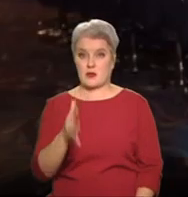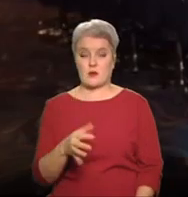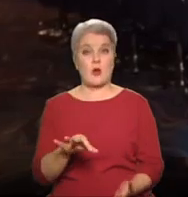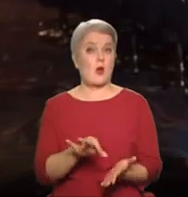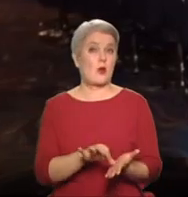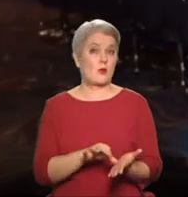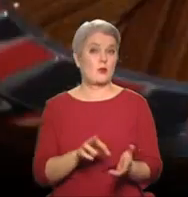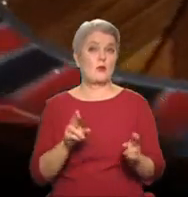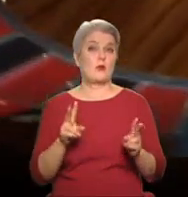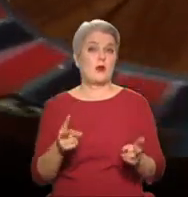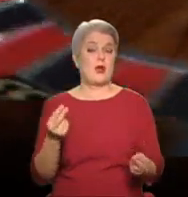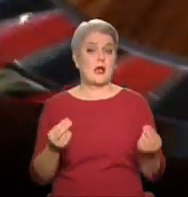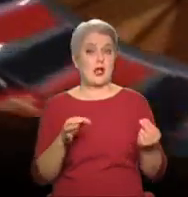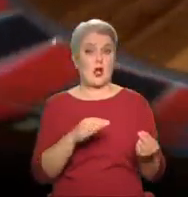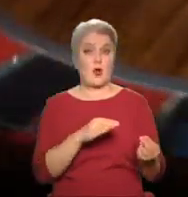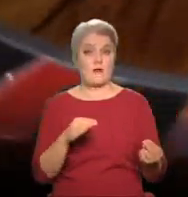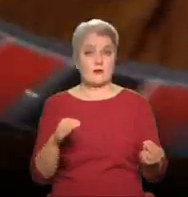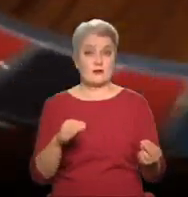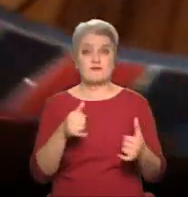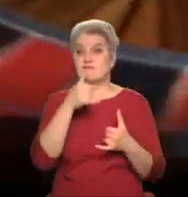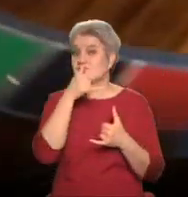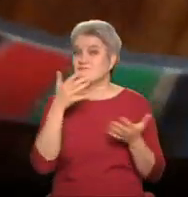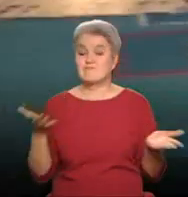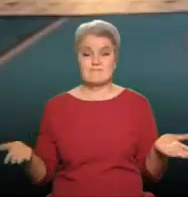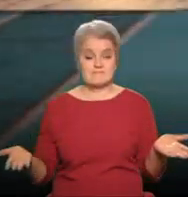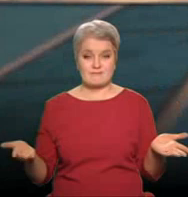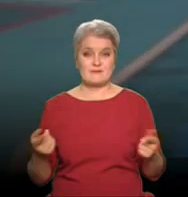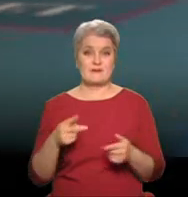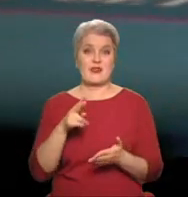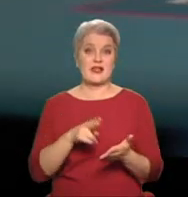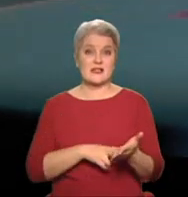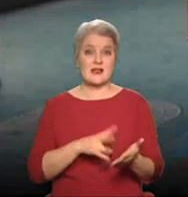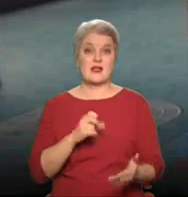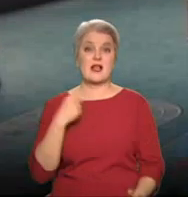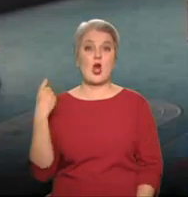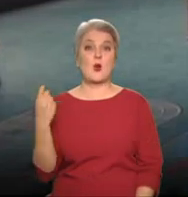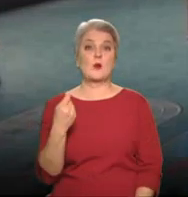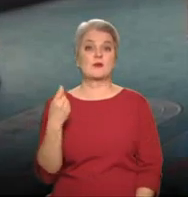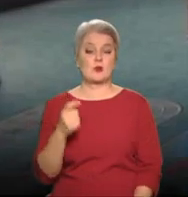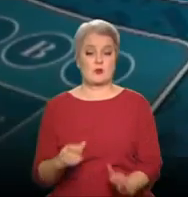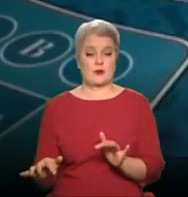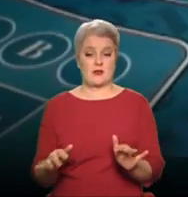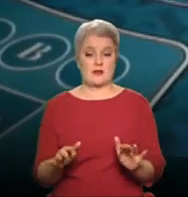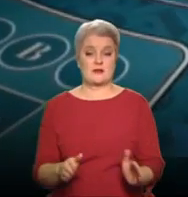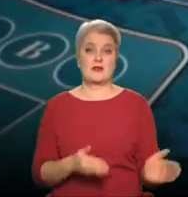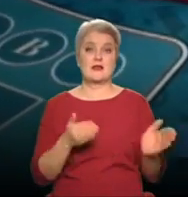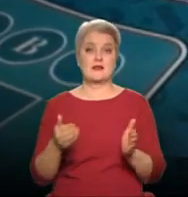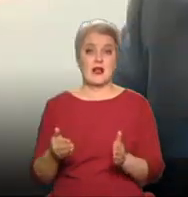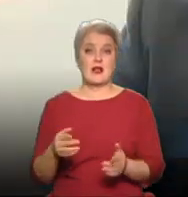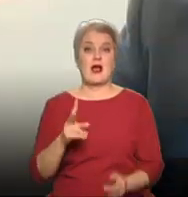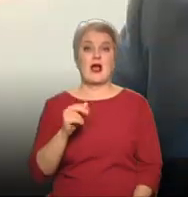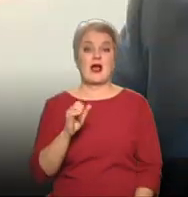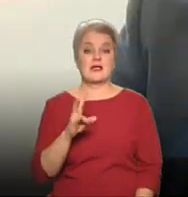грати офіційно, відвідувач поки що не може. Бо ця ліцензія лише на господарську діяльність. Далі казино очікує.